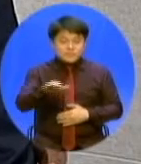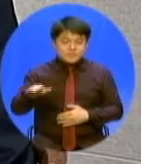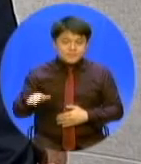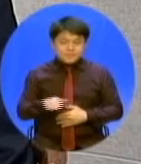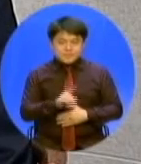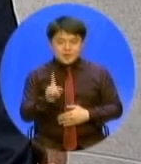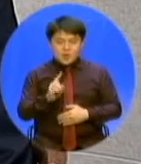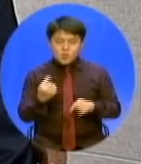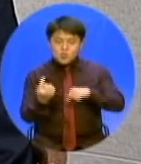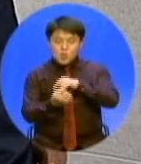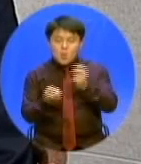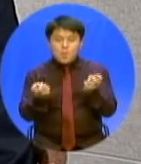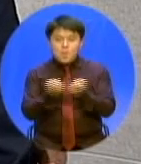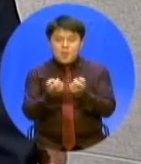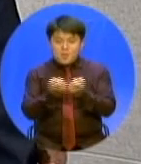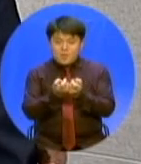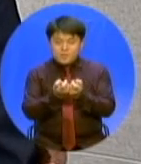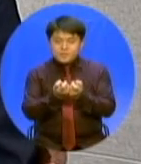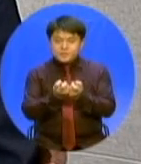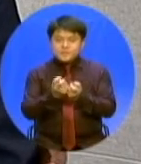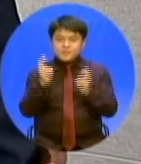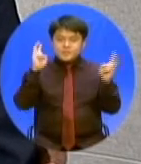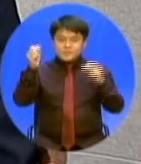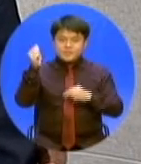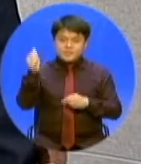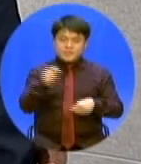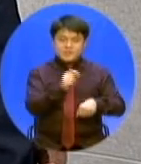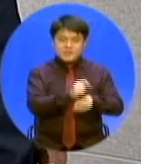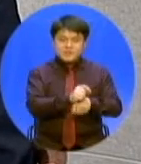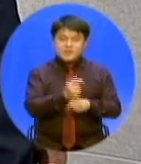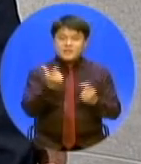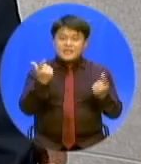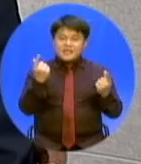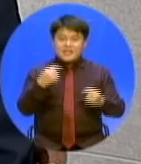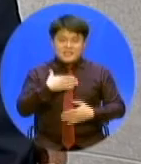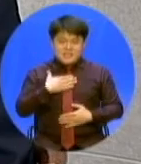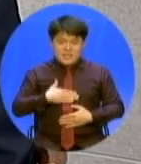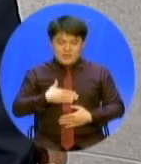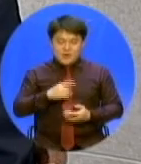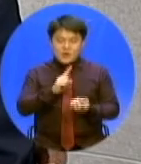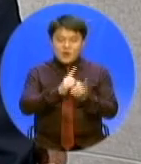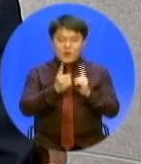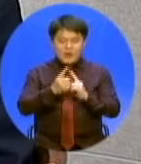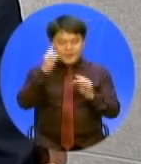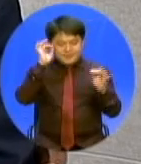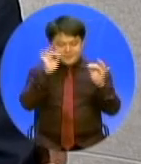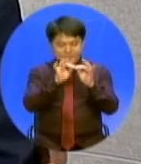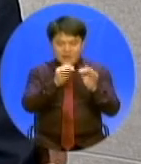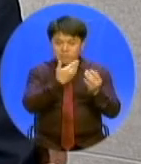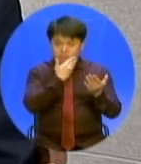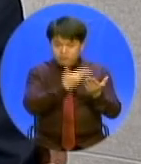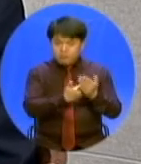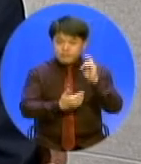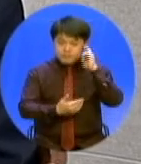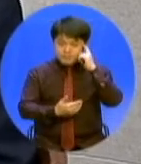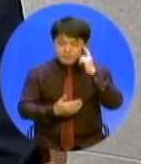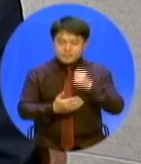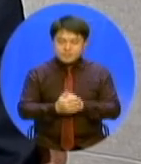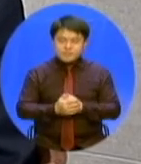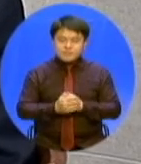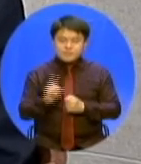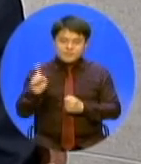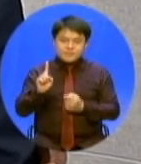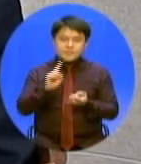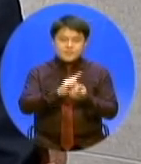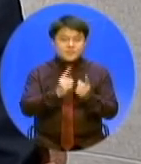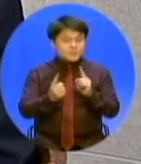그 경영 방침을 사장과 직원들이 공유하고 공감하는 게 대단히 중요하다고 생각해서 네. 아주 많이